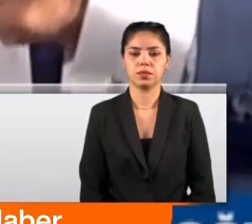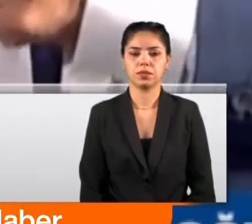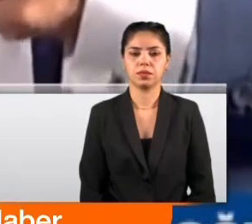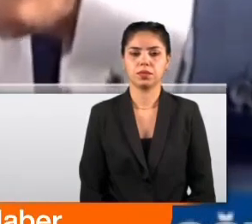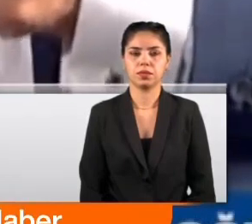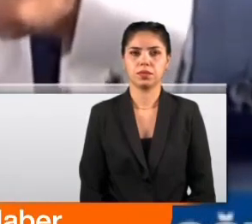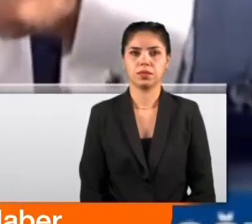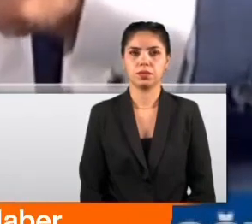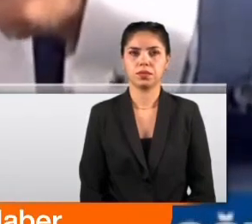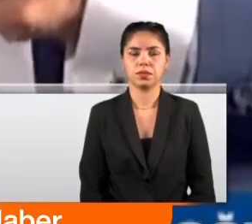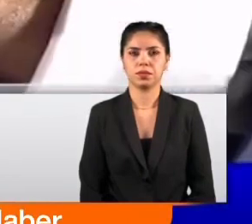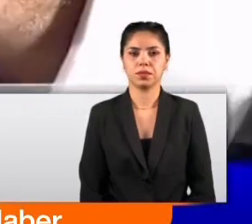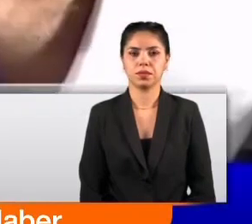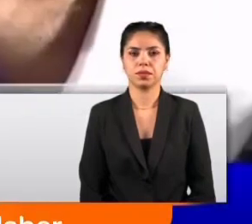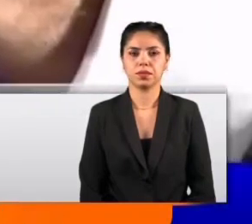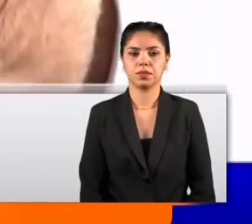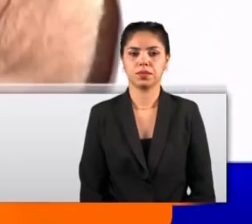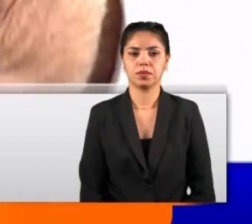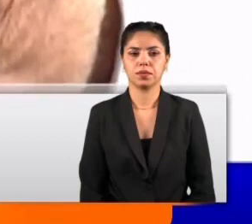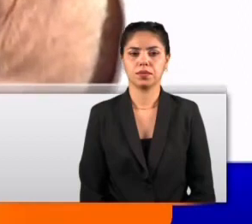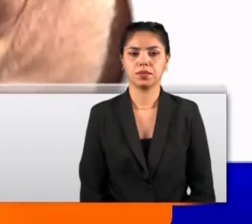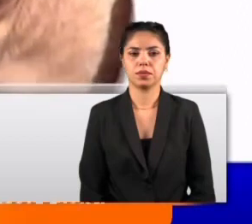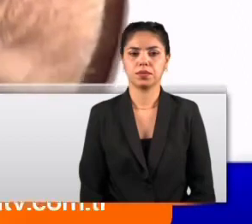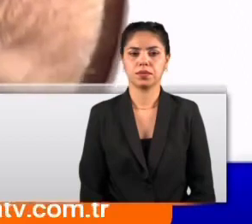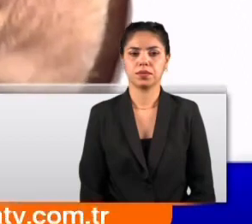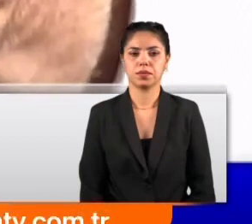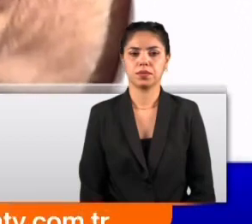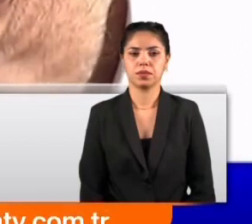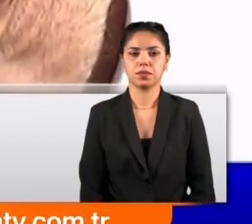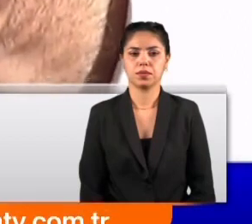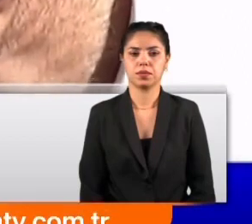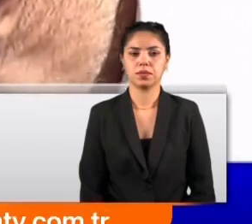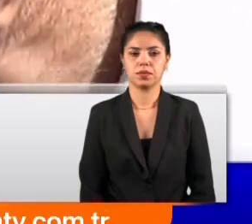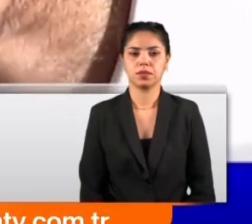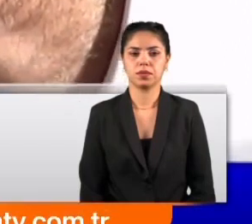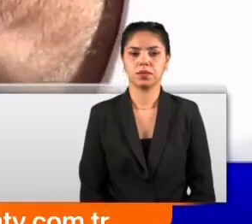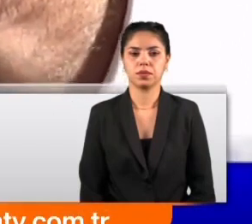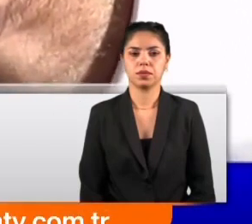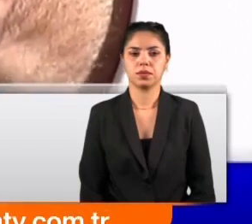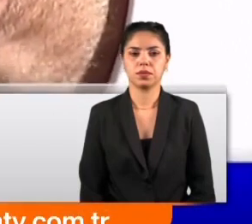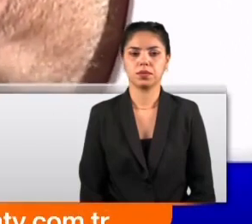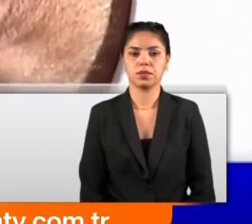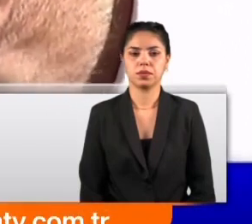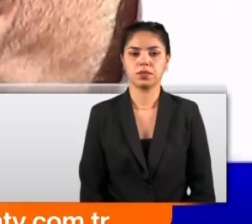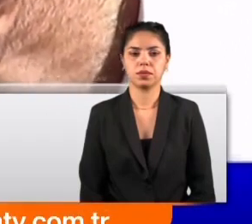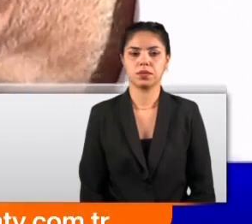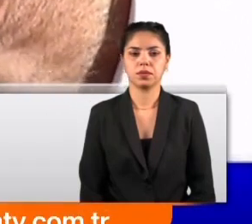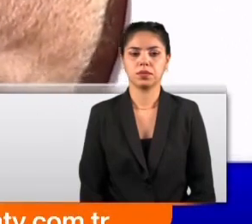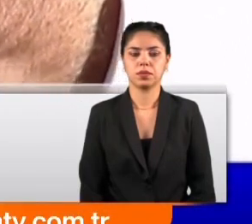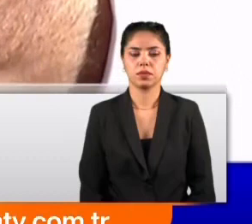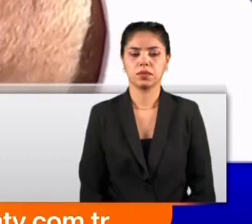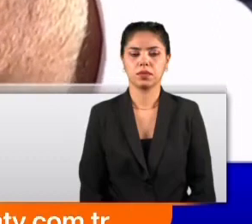geliyor ve şöyle başlıyor. Ablacığım, kendisini dayak atan, öldüren, bitiren insan